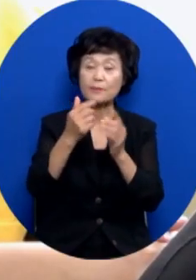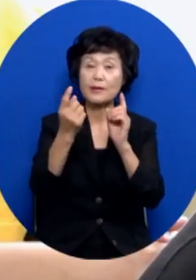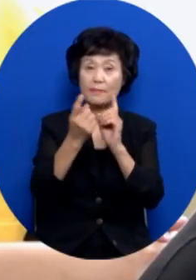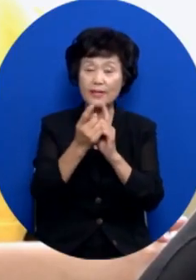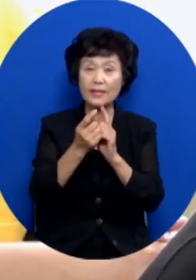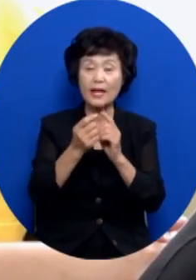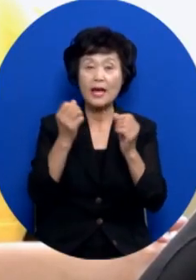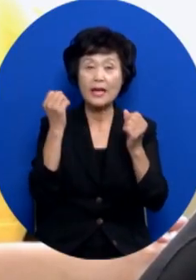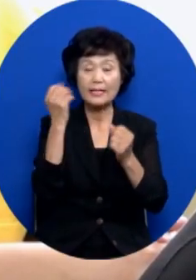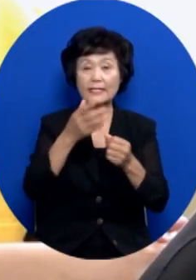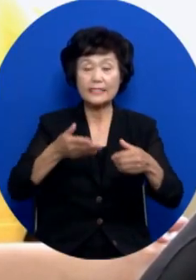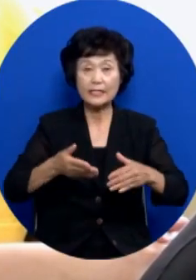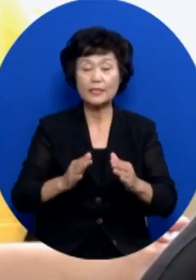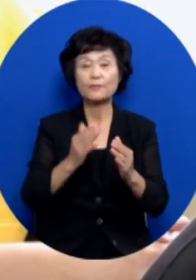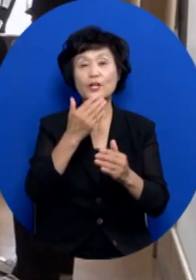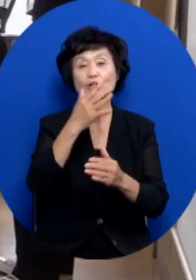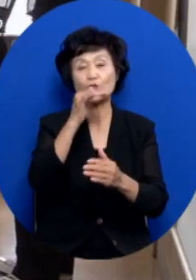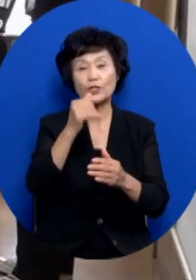다양한 선택 강의를 진행했습니다